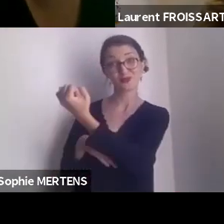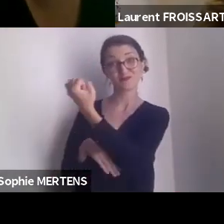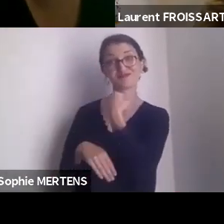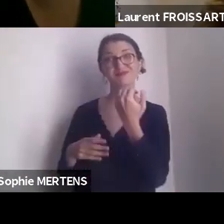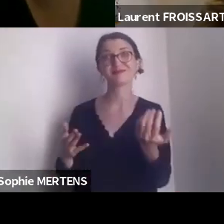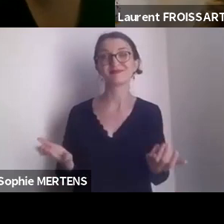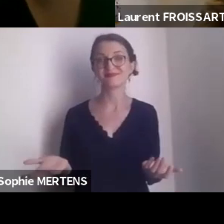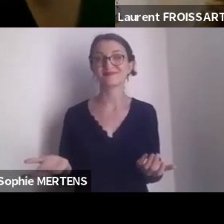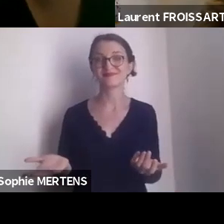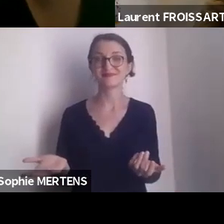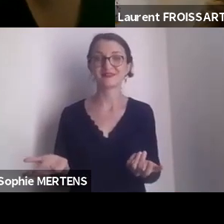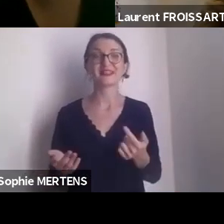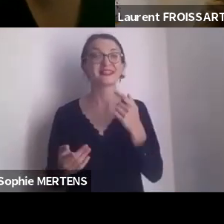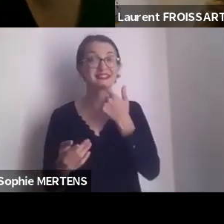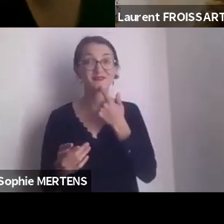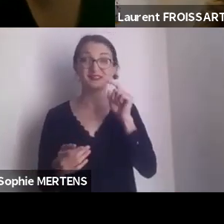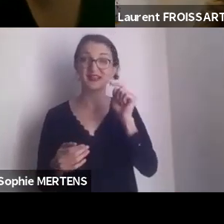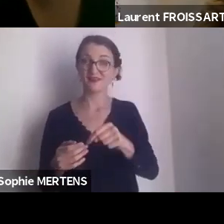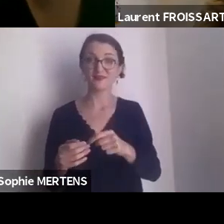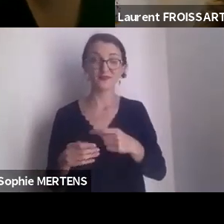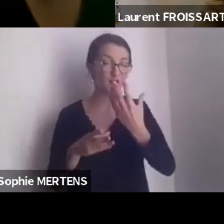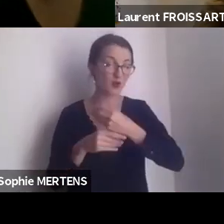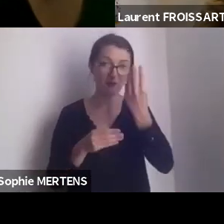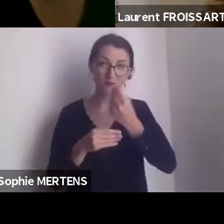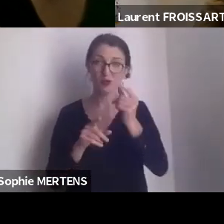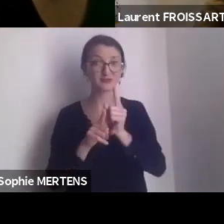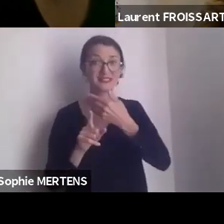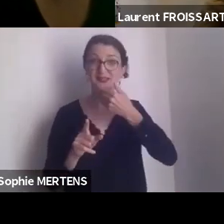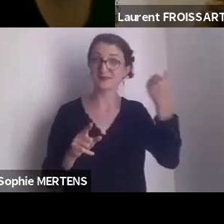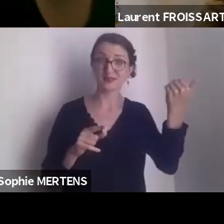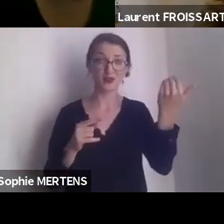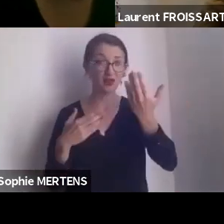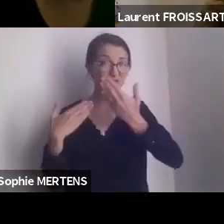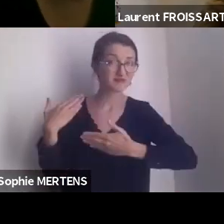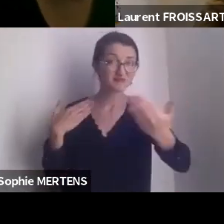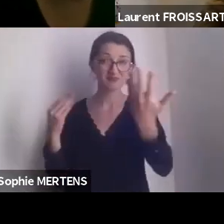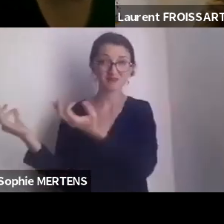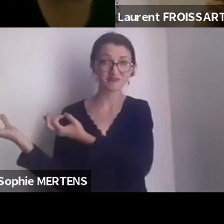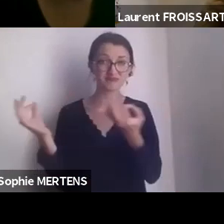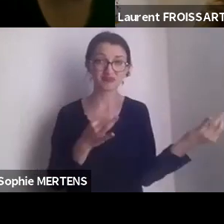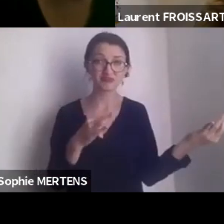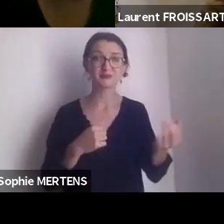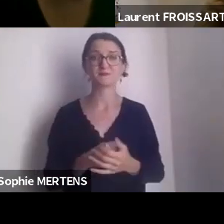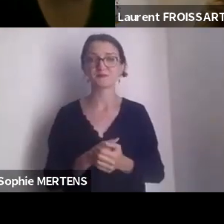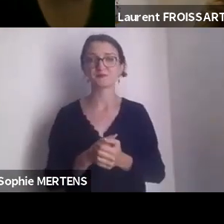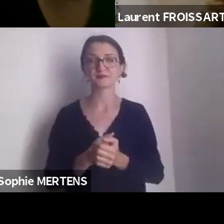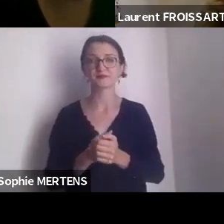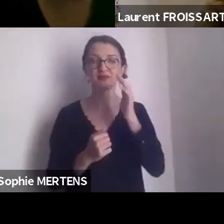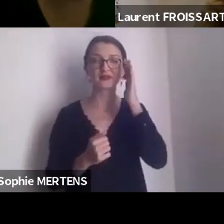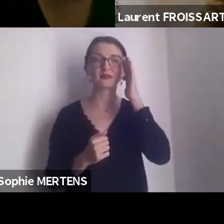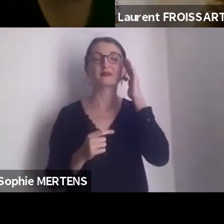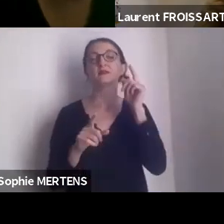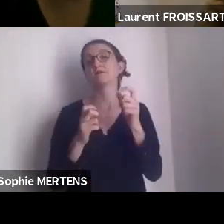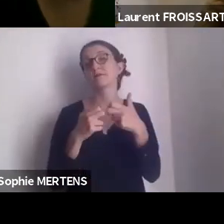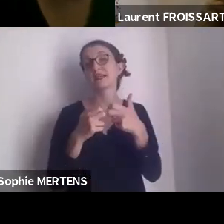démarche d'apprentissage, une démarche d'amélioration continue. Et donc, pour vous donner un exemple très concret, test and